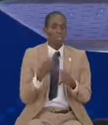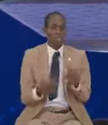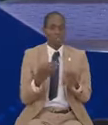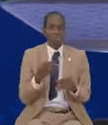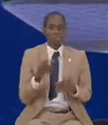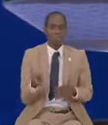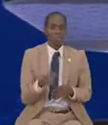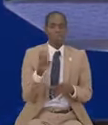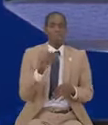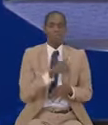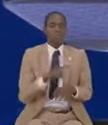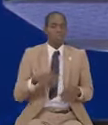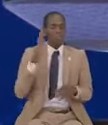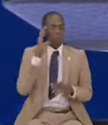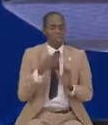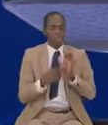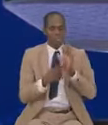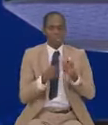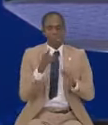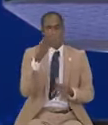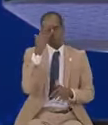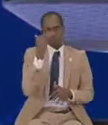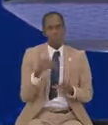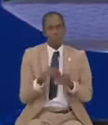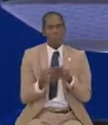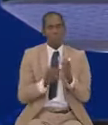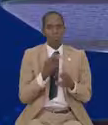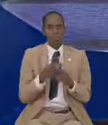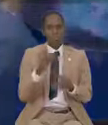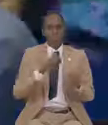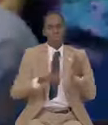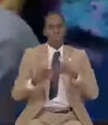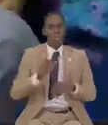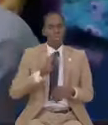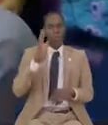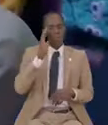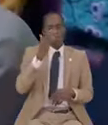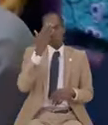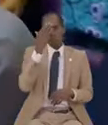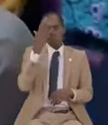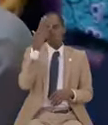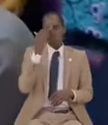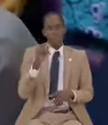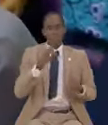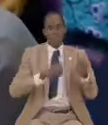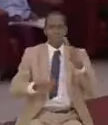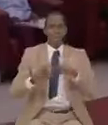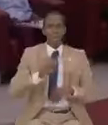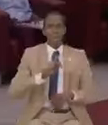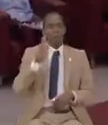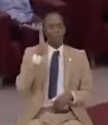le Seigneur te montrera pourquoi nous nous saurons pourquoi je saurai pourquoi